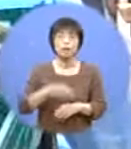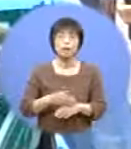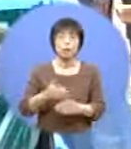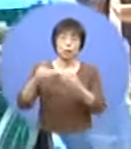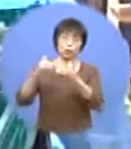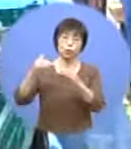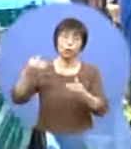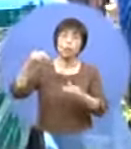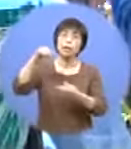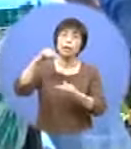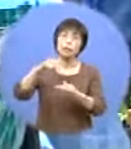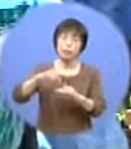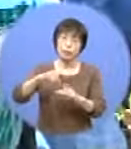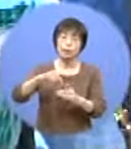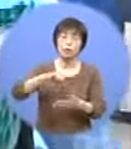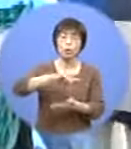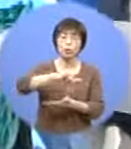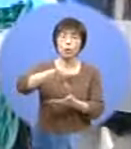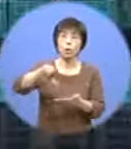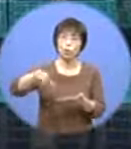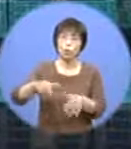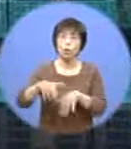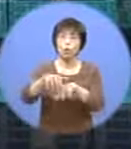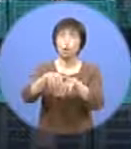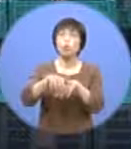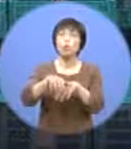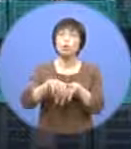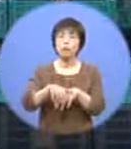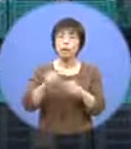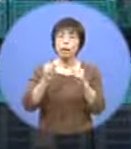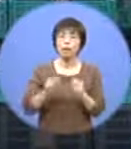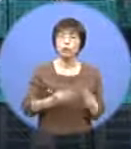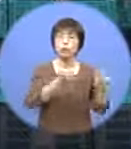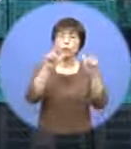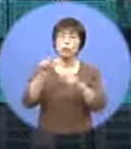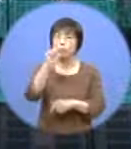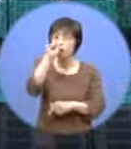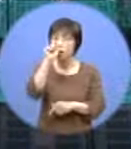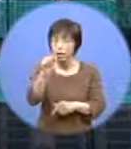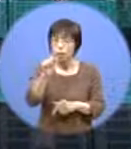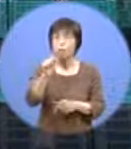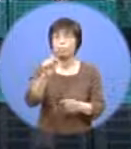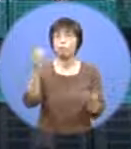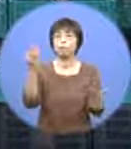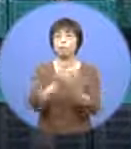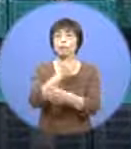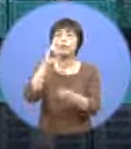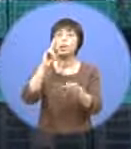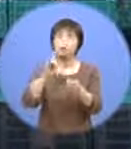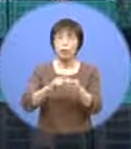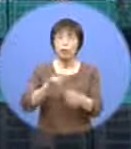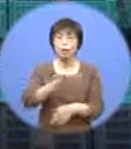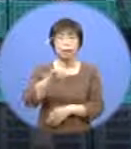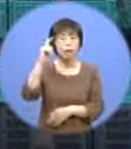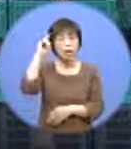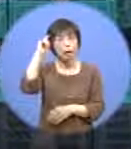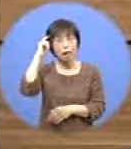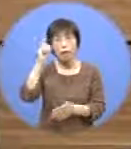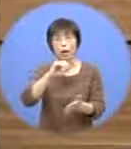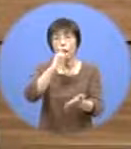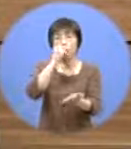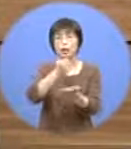間地域の農村が住みやすい農村であり続けるために、皆様のアイデアを実現していただ